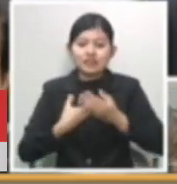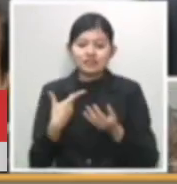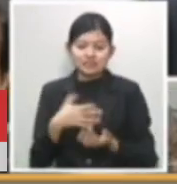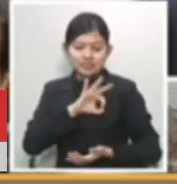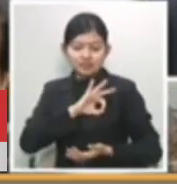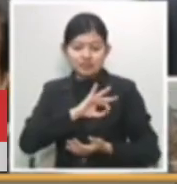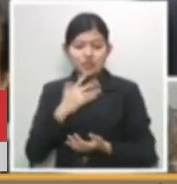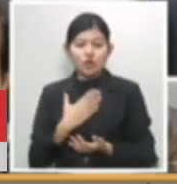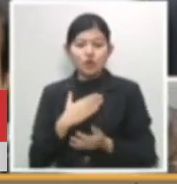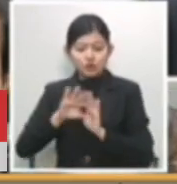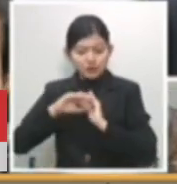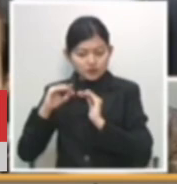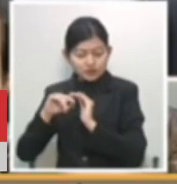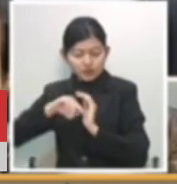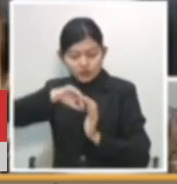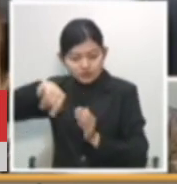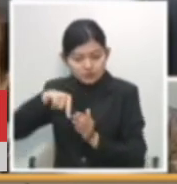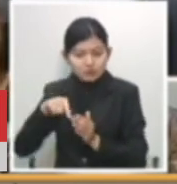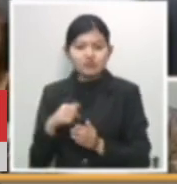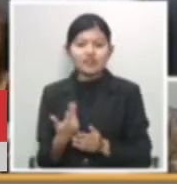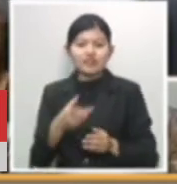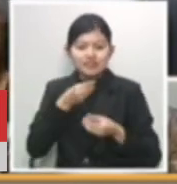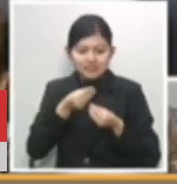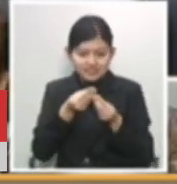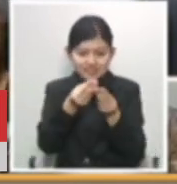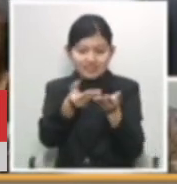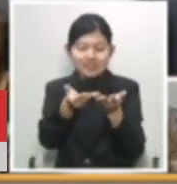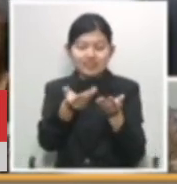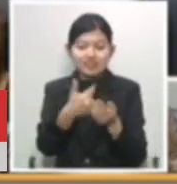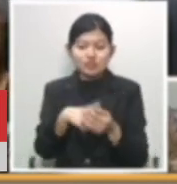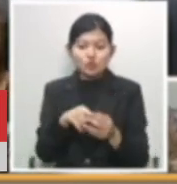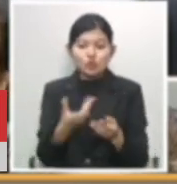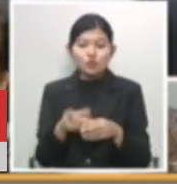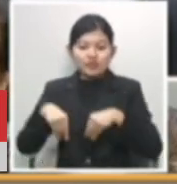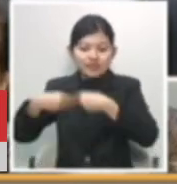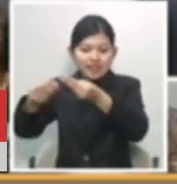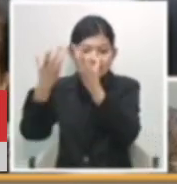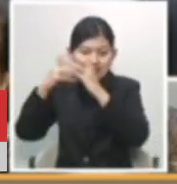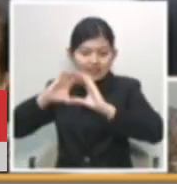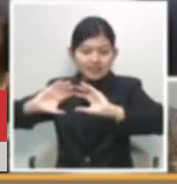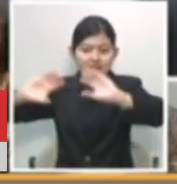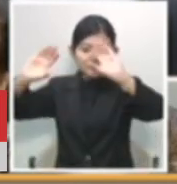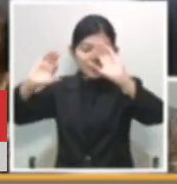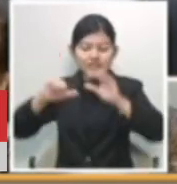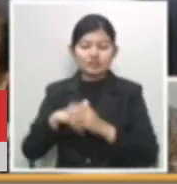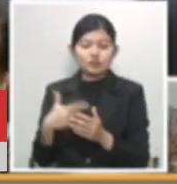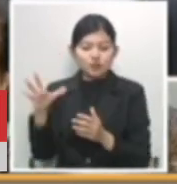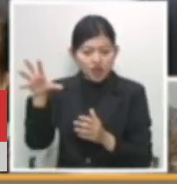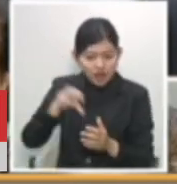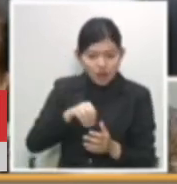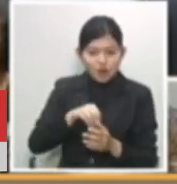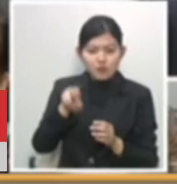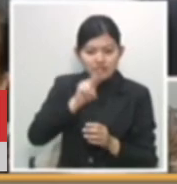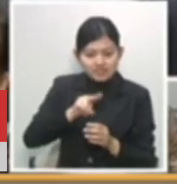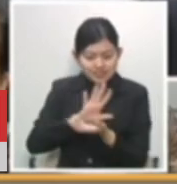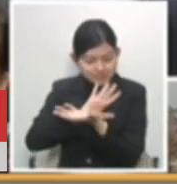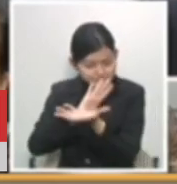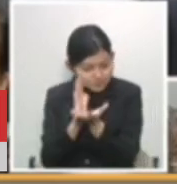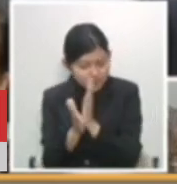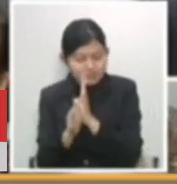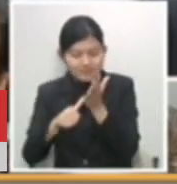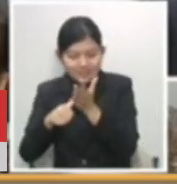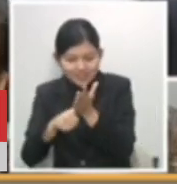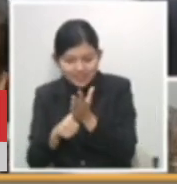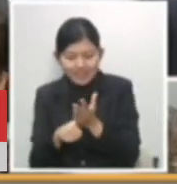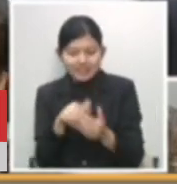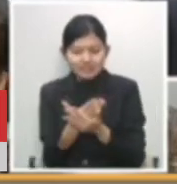เสนอต่อสภาผู้แทนราษฎรรวมถึงไปถึงรัฐบาลแห่งนี้จะถูกนำไปใช้ในการปรับปรุงงบประมาณรายจ่